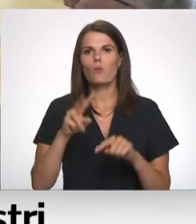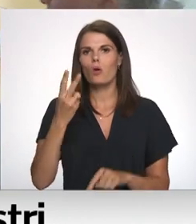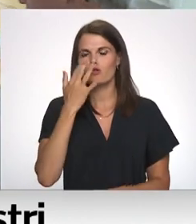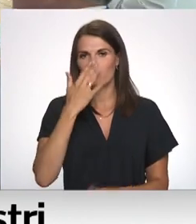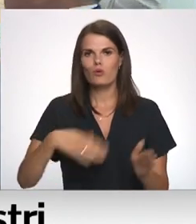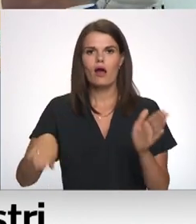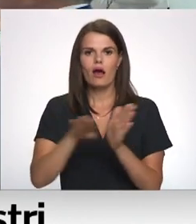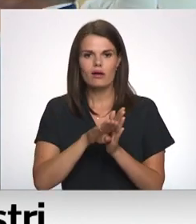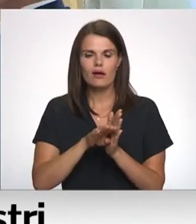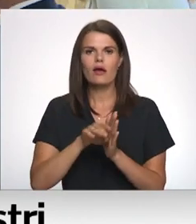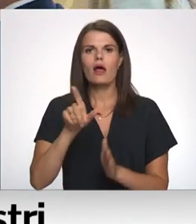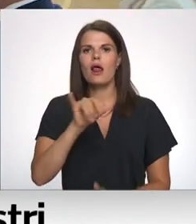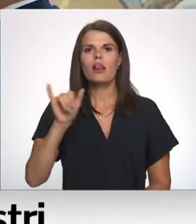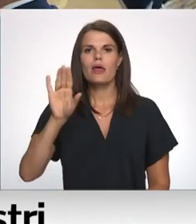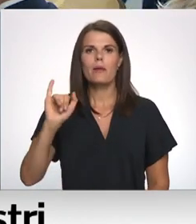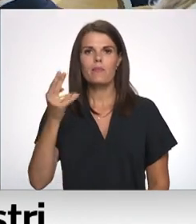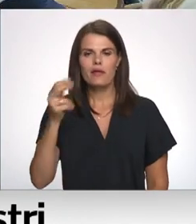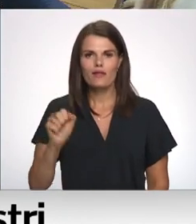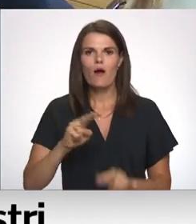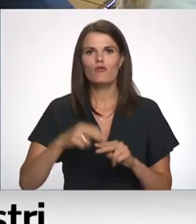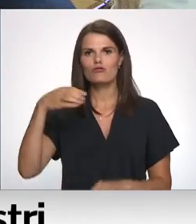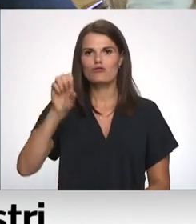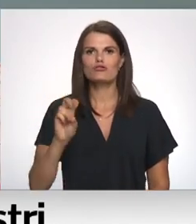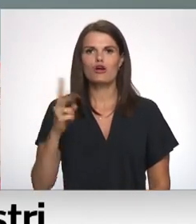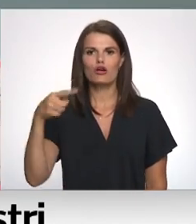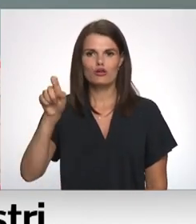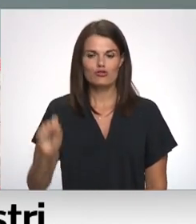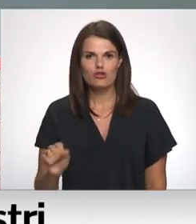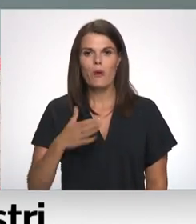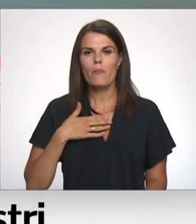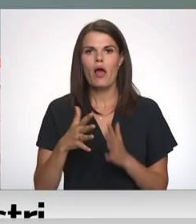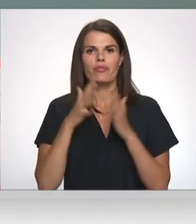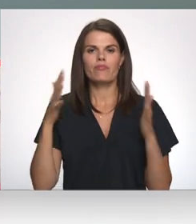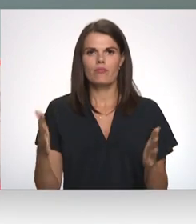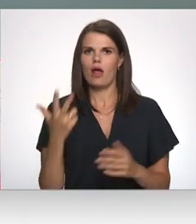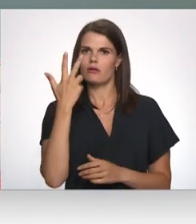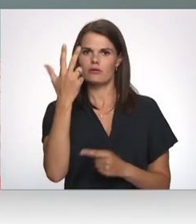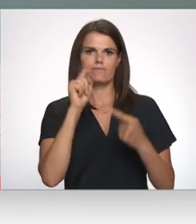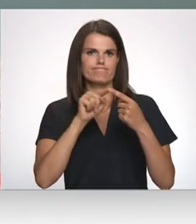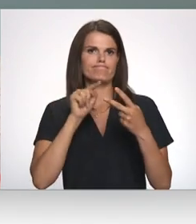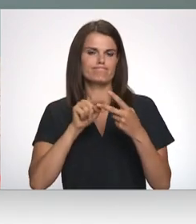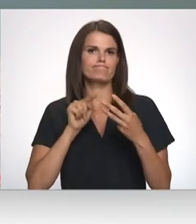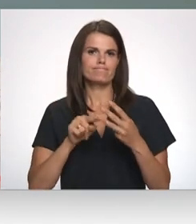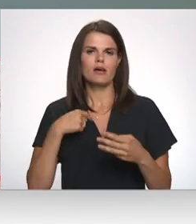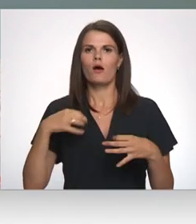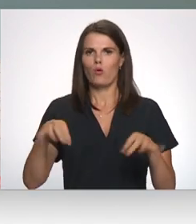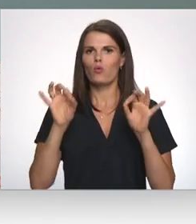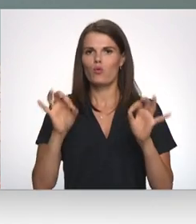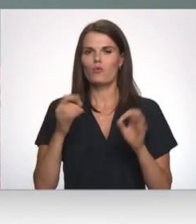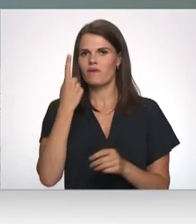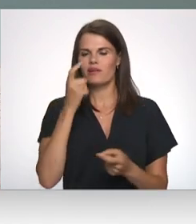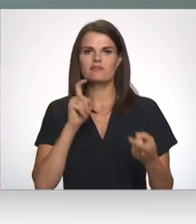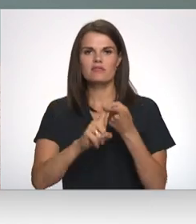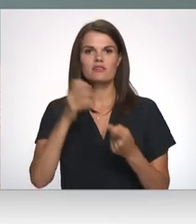kandidē Inese Lībiņa Egnere un Anda Čakša. Man ir trīs lieli uzstādījumi, kas man tiešām rūp. Viens ir saistīts